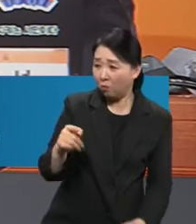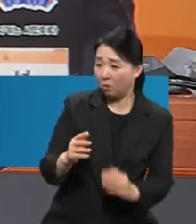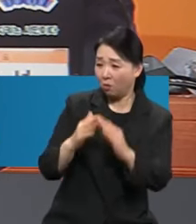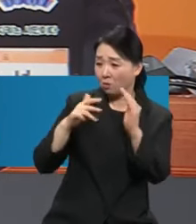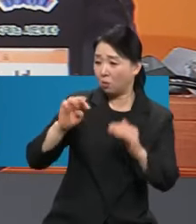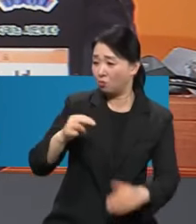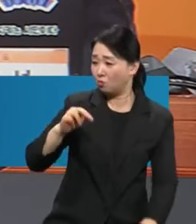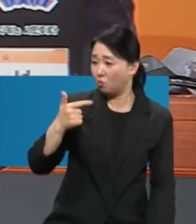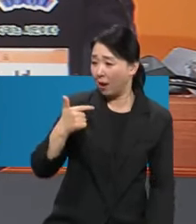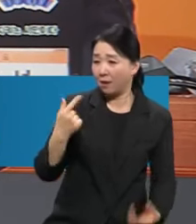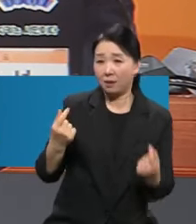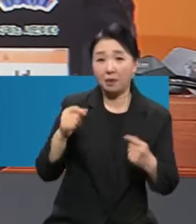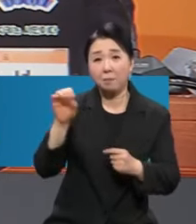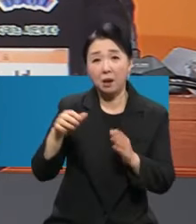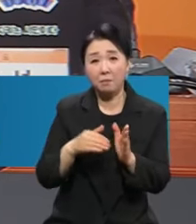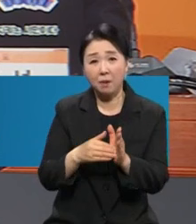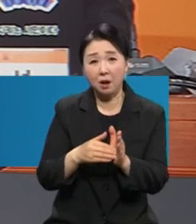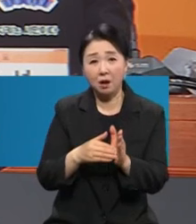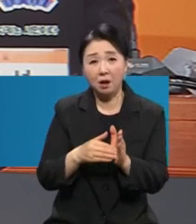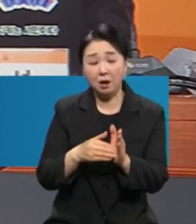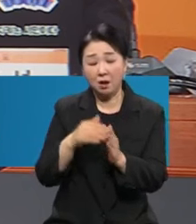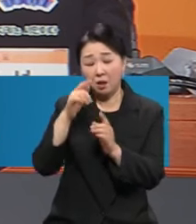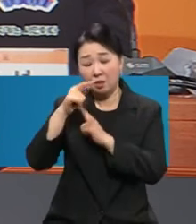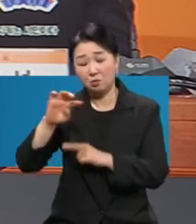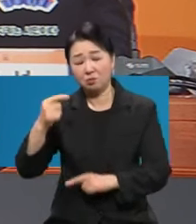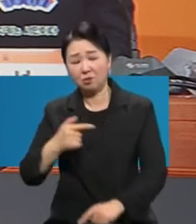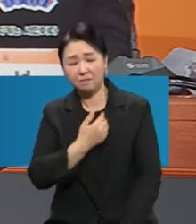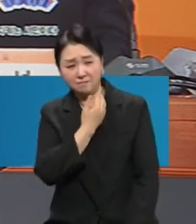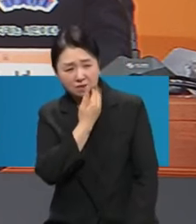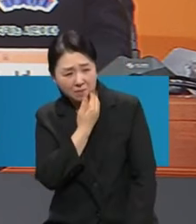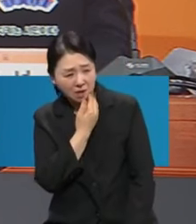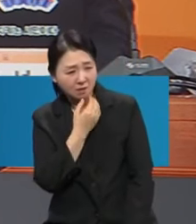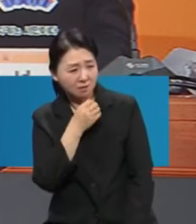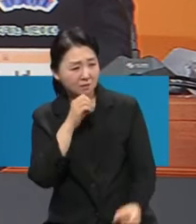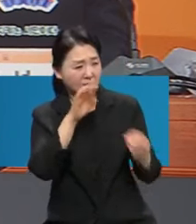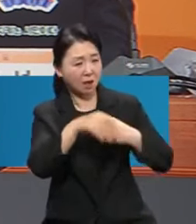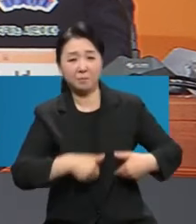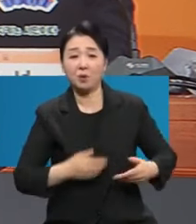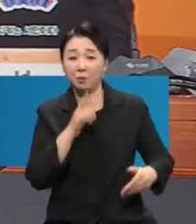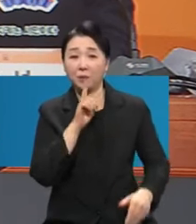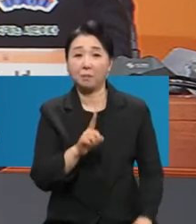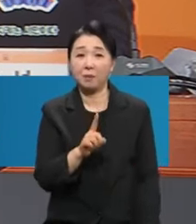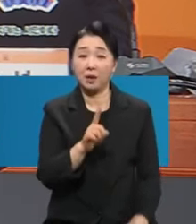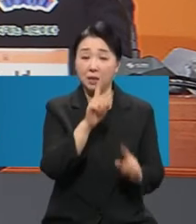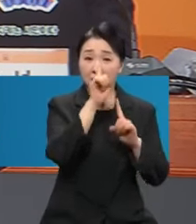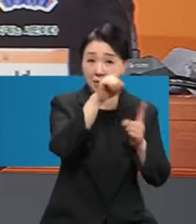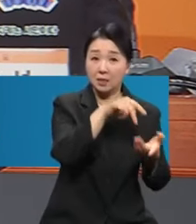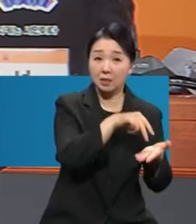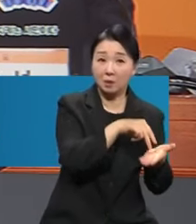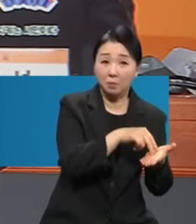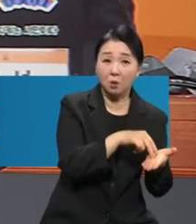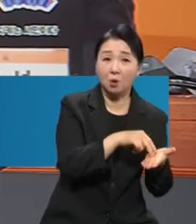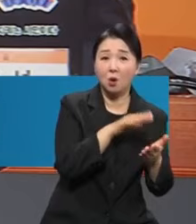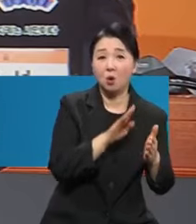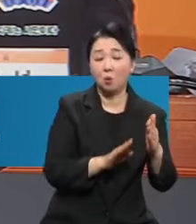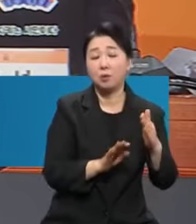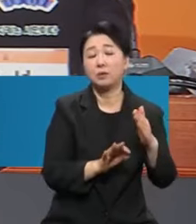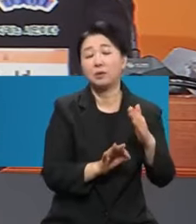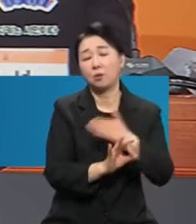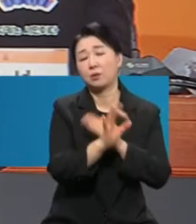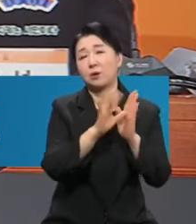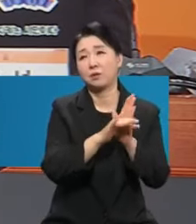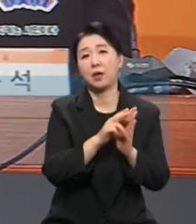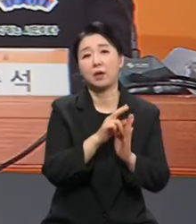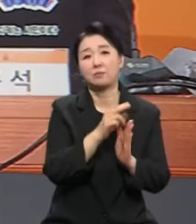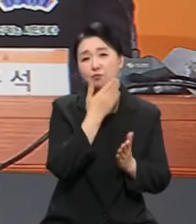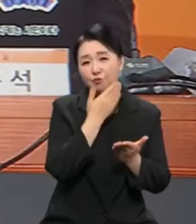운운했고 이준석 대표는 민망하다며 대응하지 않겠다고 했습니다. 이낙연 대표는 오늘 오전 중대 발표를 예고했습니다.